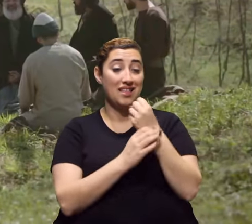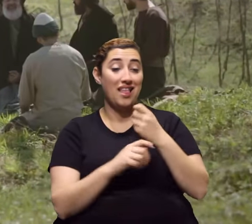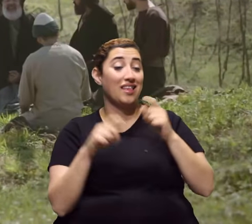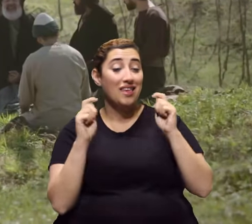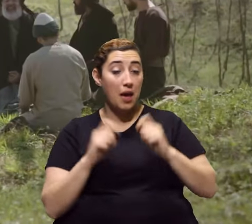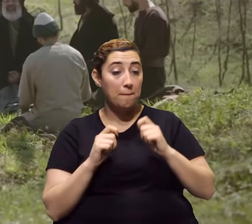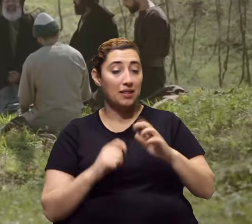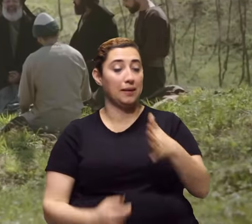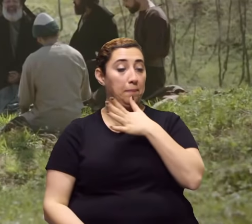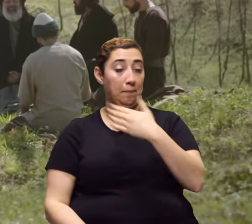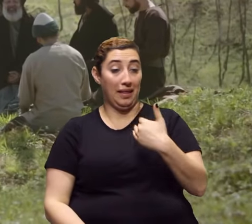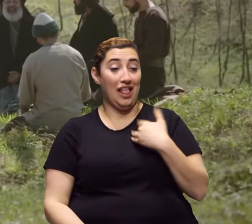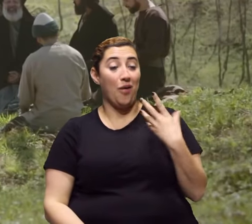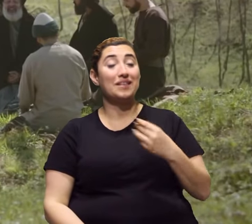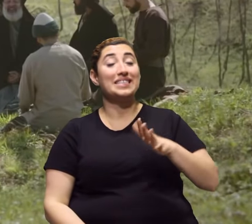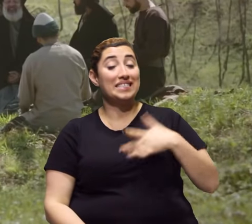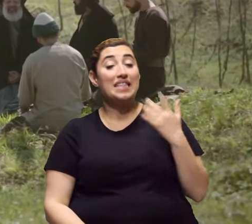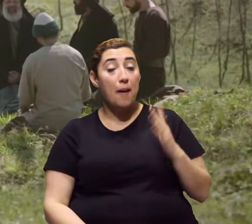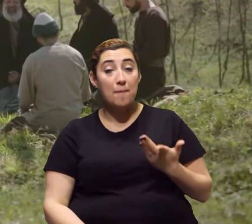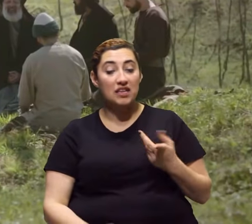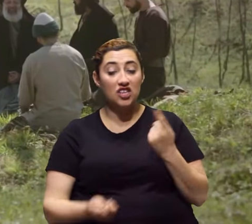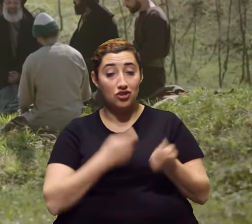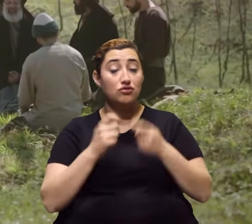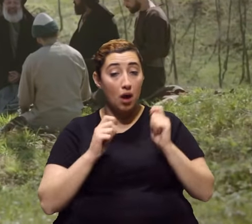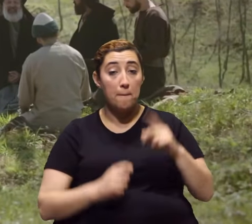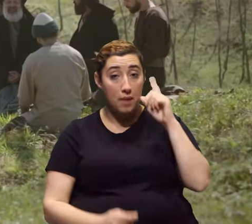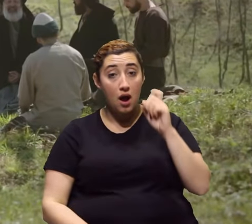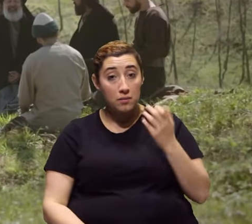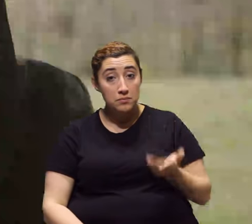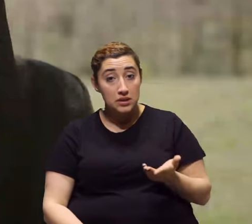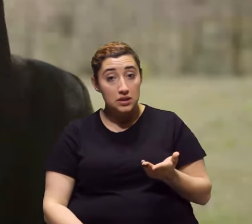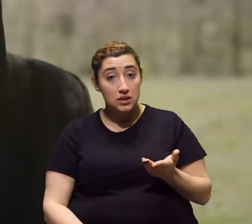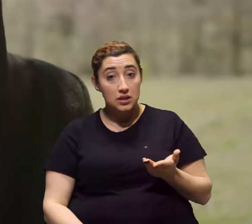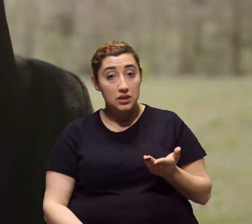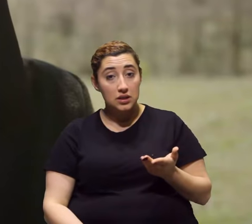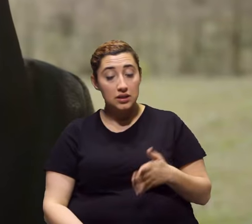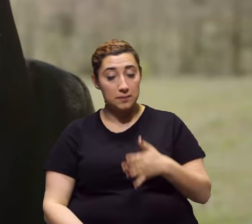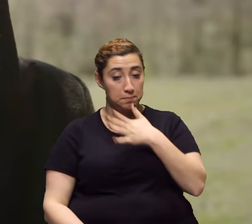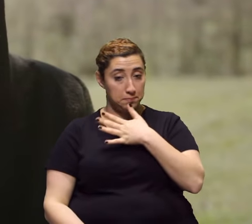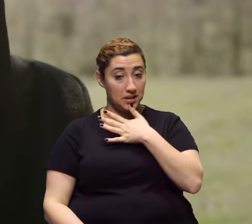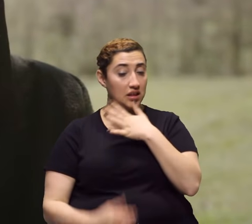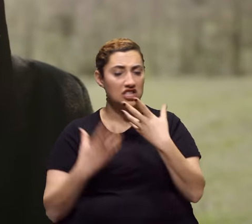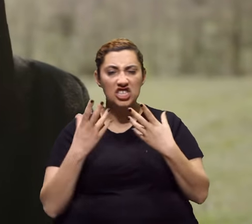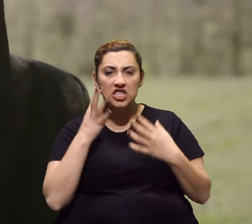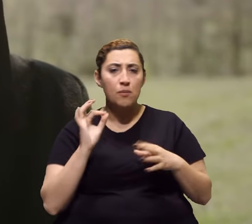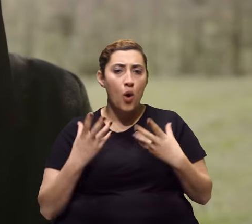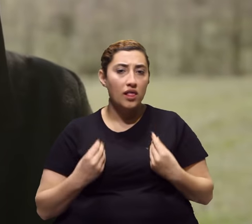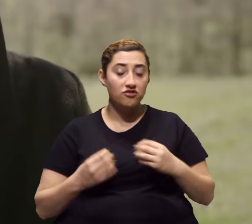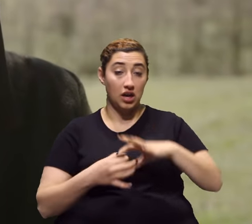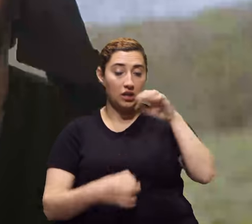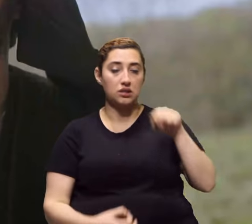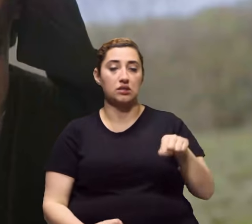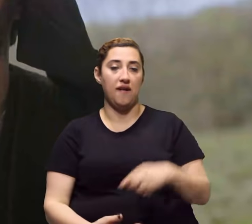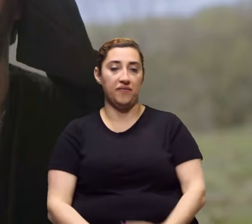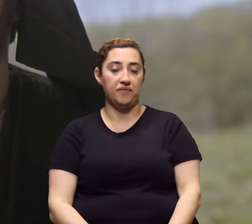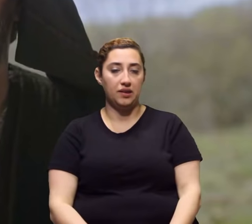Sanatkar bilinmeyi istemese idi, icra eder miydi? Bilici olan kim?